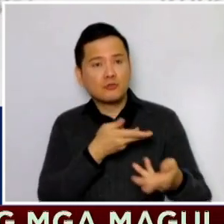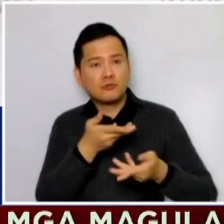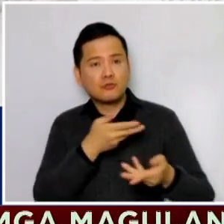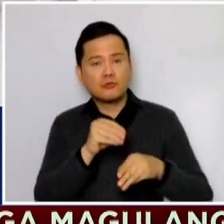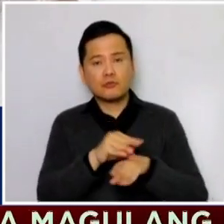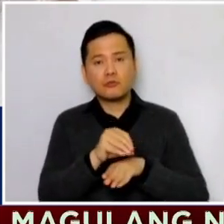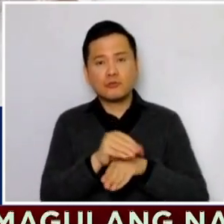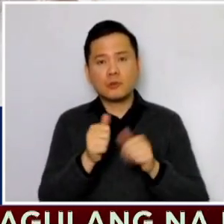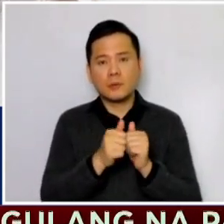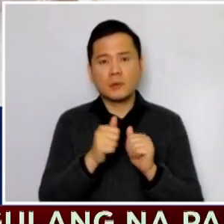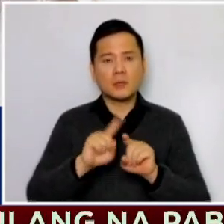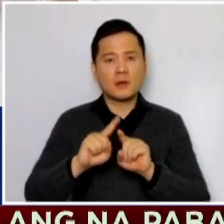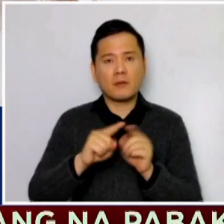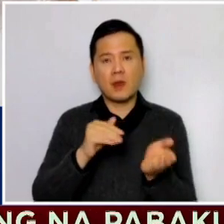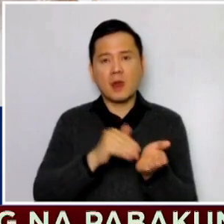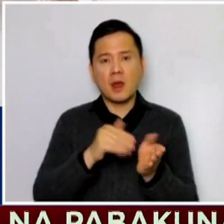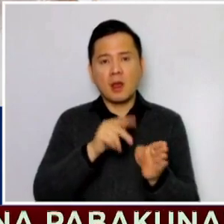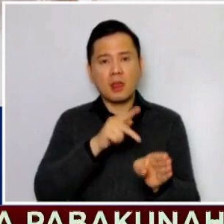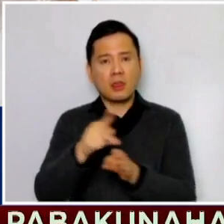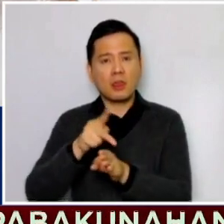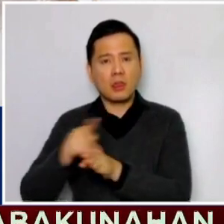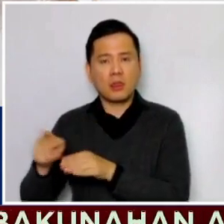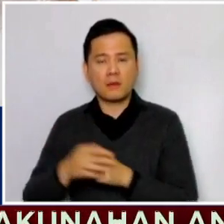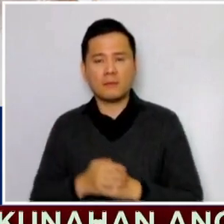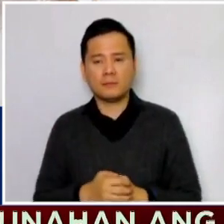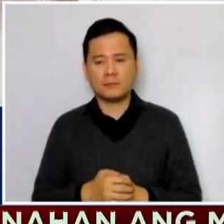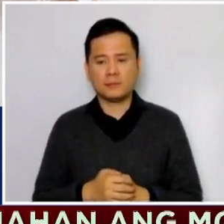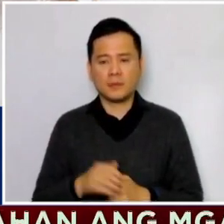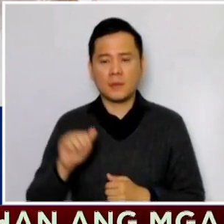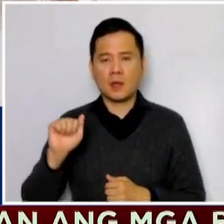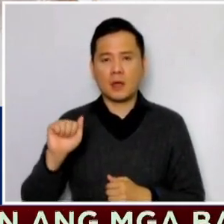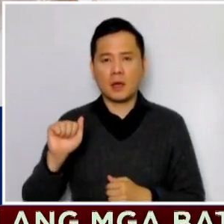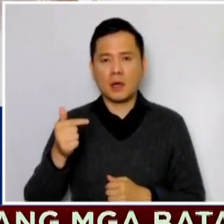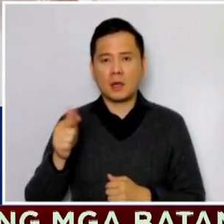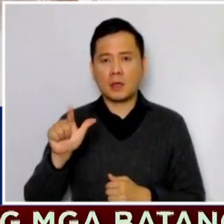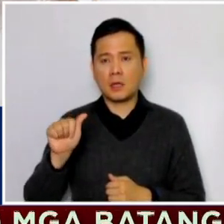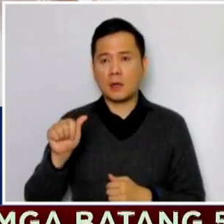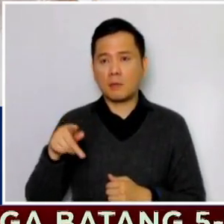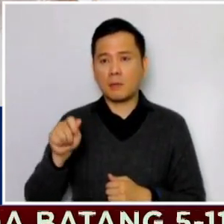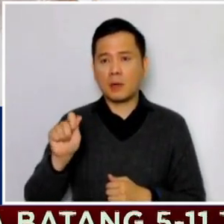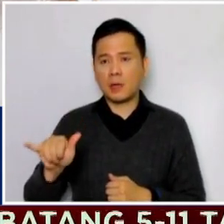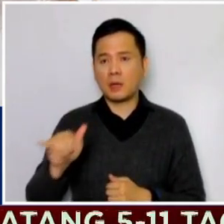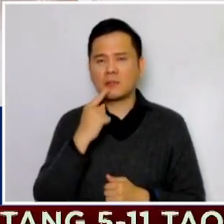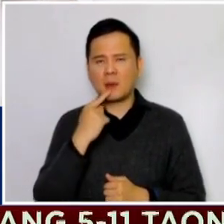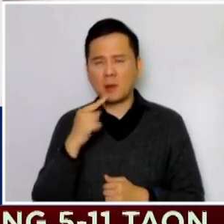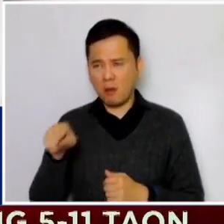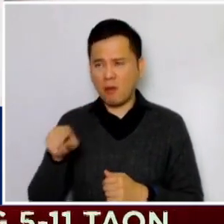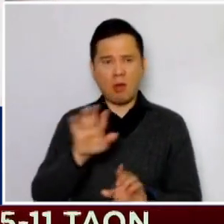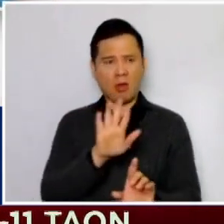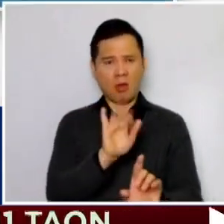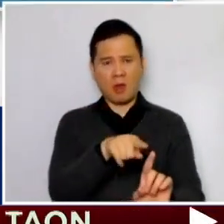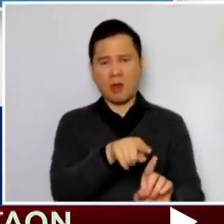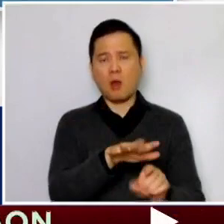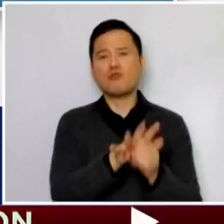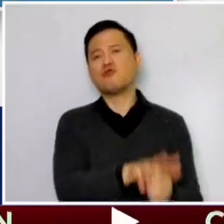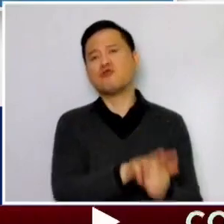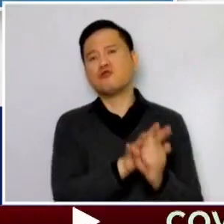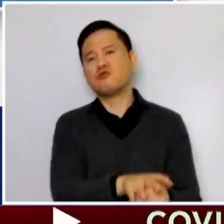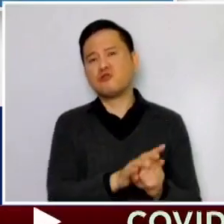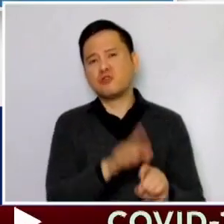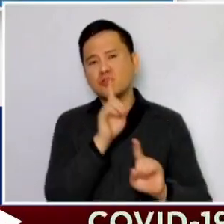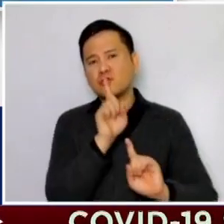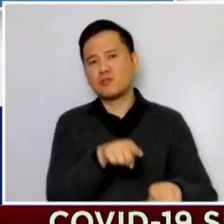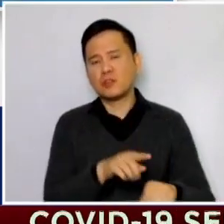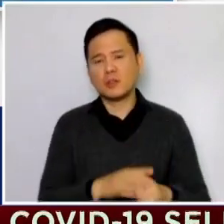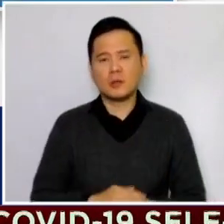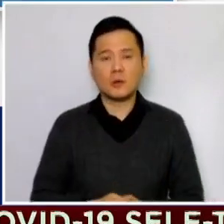makabayan block. Pero dinipensahan ni Aglipay ang committee report nila. Pinresure lang daw si Gaite kaya binawi ito. Ang dapat managot ayon sa